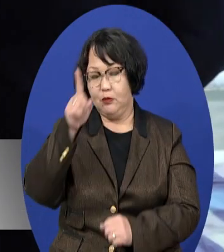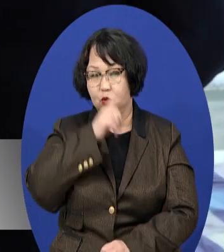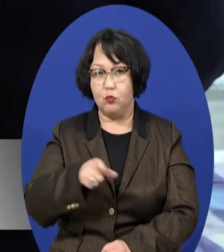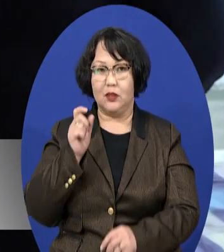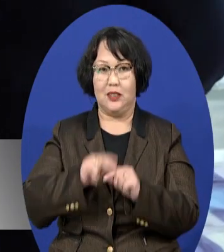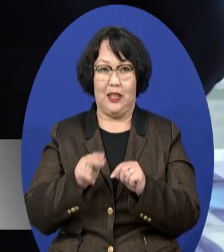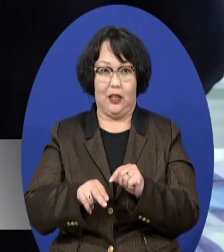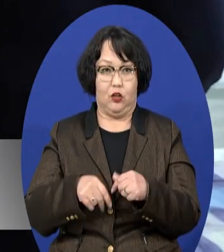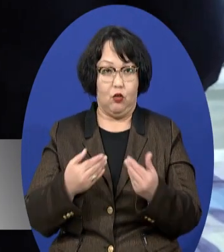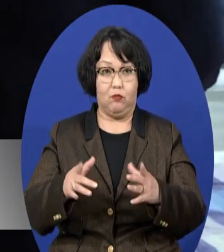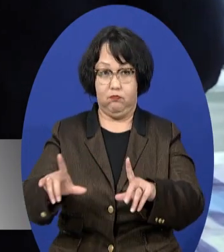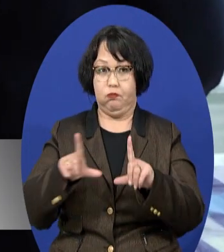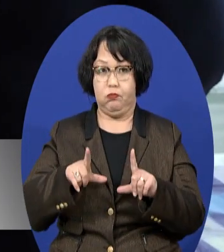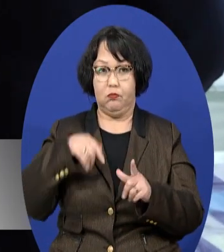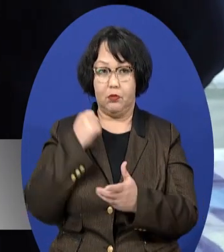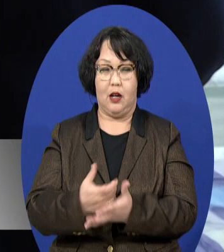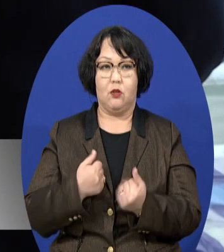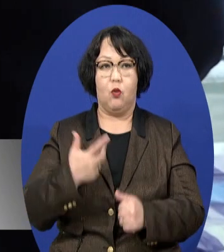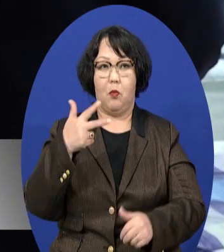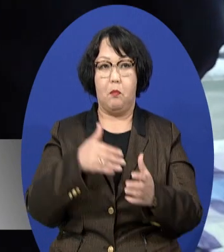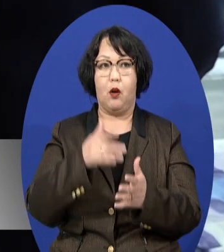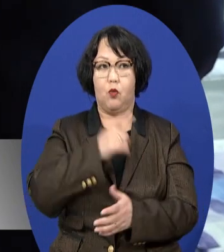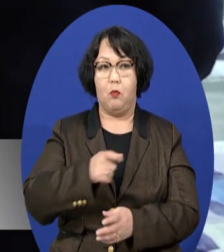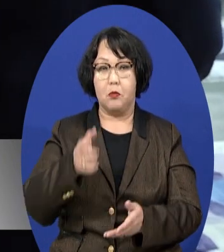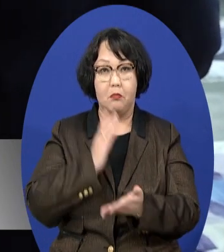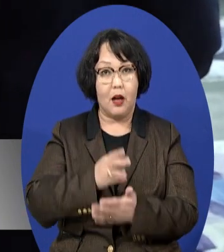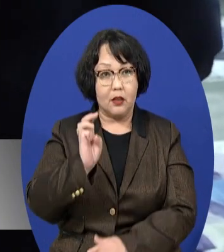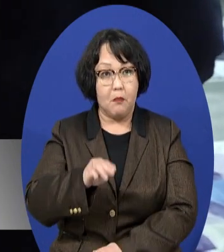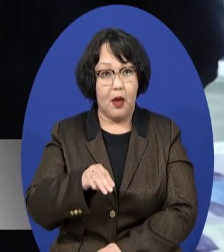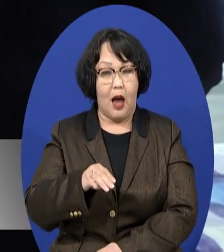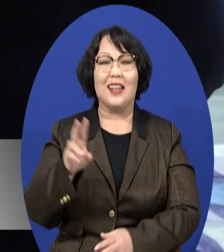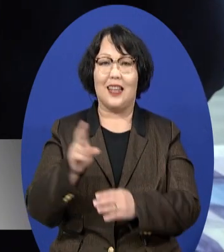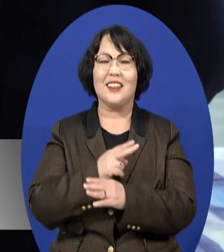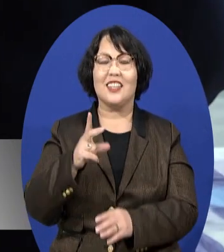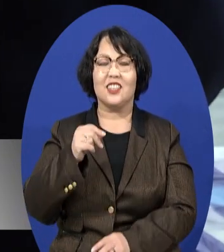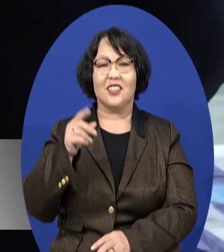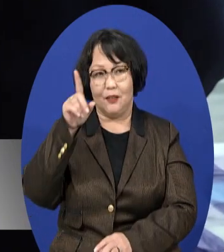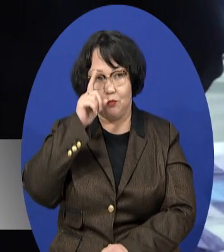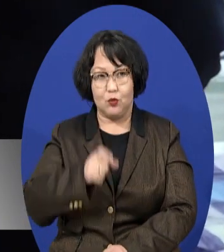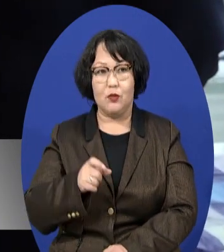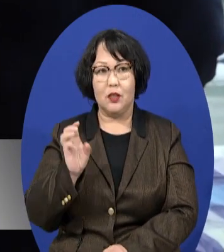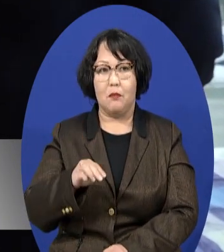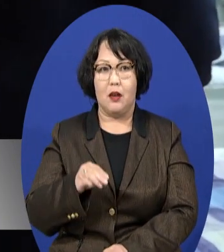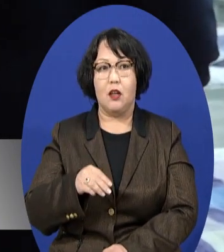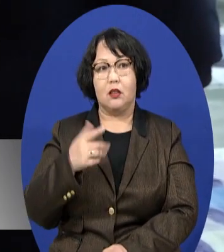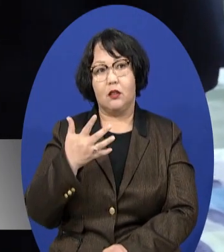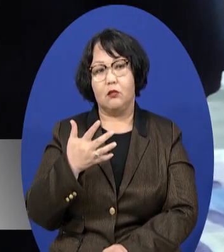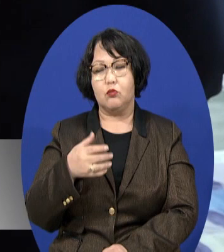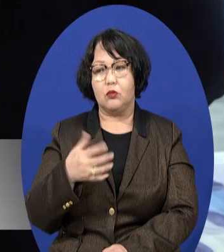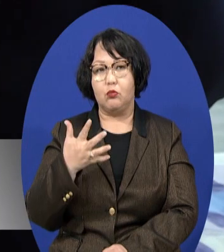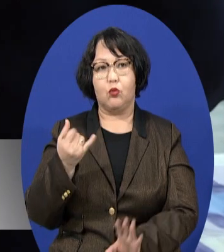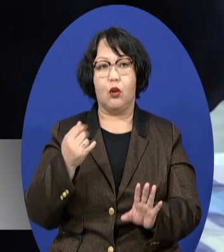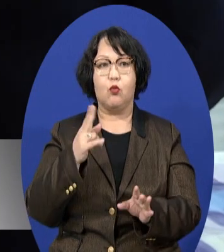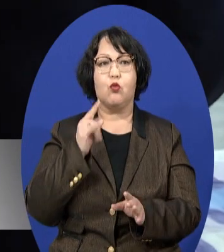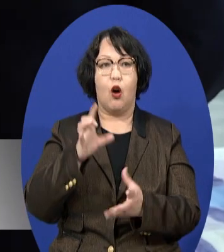өгөөд сертификат аваа гарч байгаа 3000 орчим хүмүүс байгаа тийм. Тэндээс нөгөө 56 дугаар курсын оюутнуудаас ихе та нар